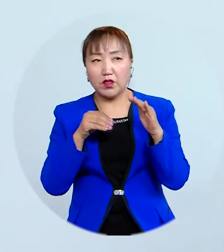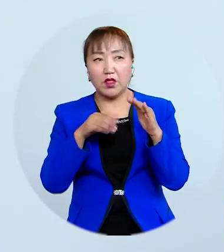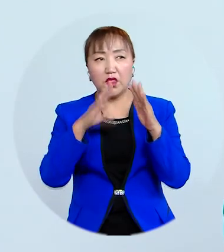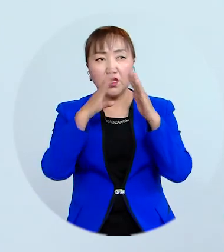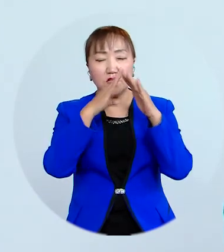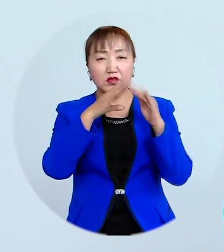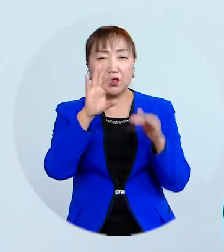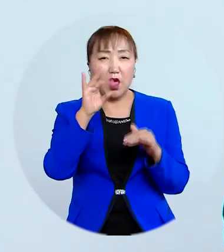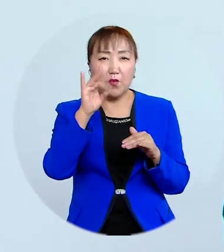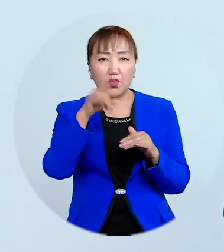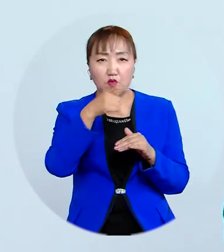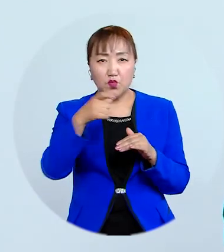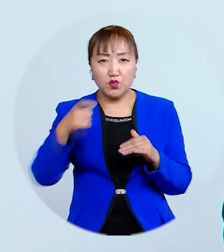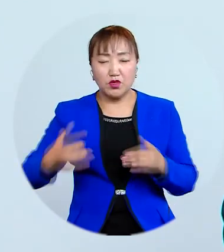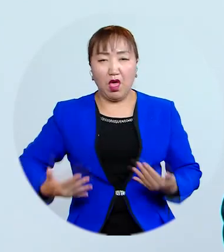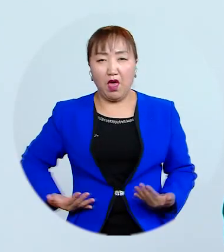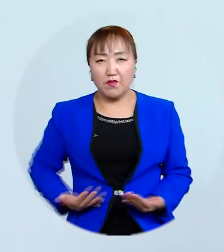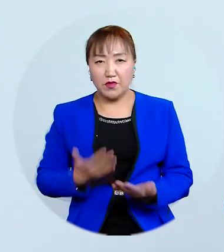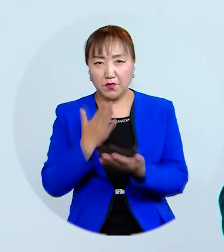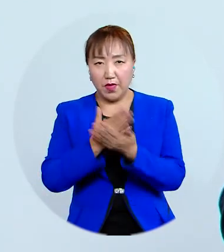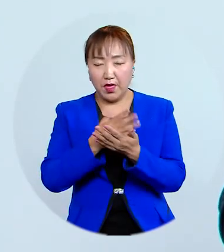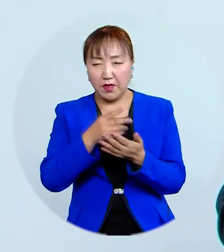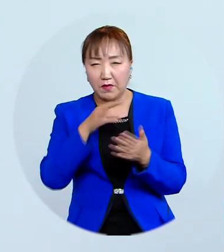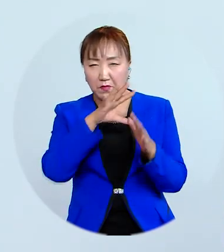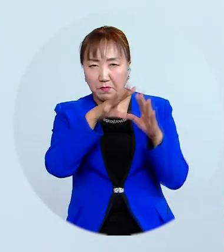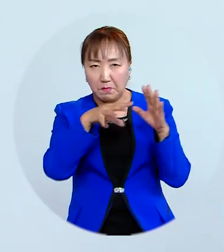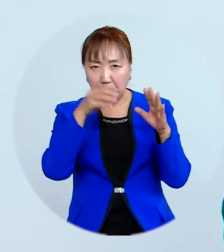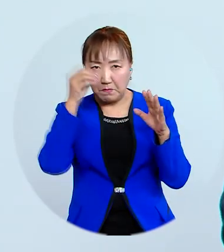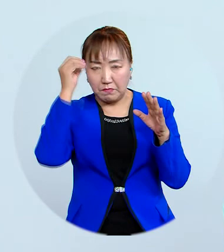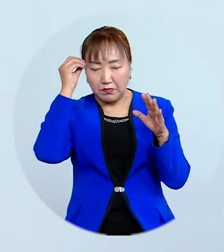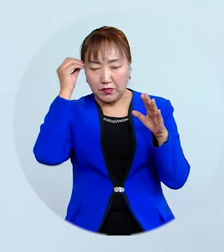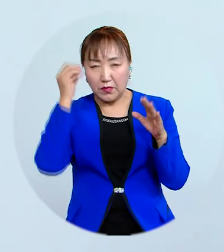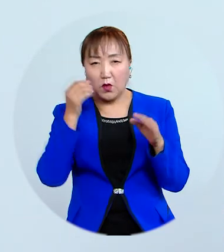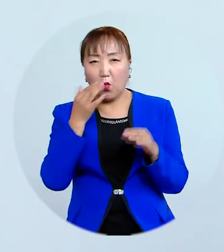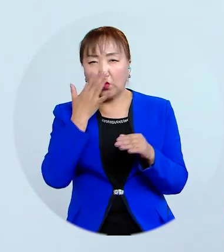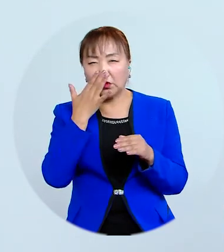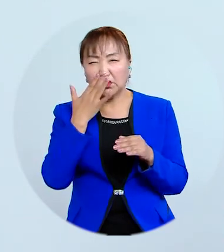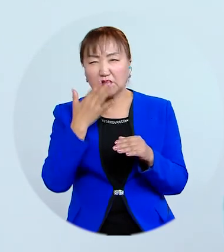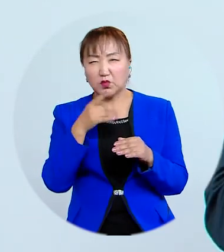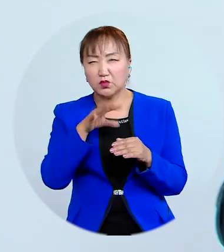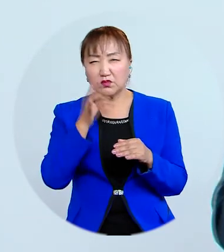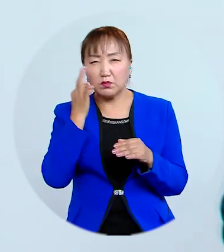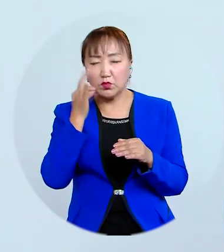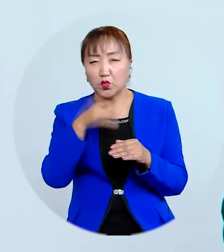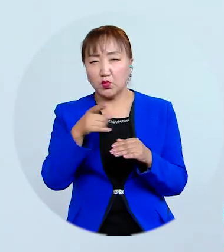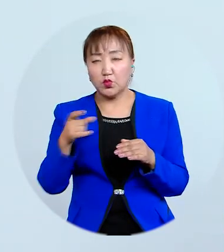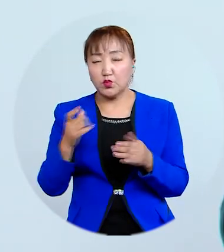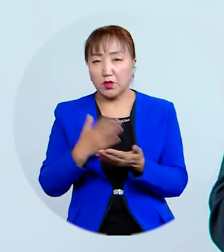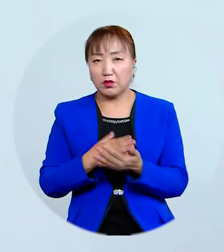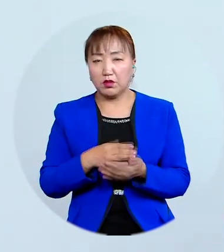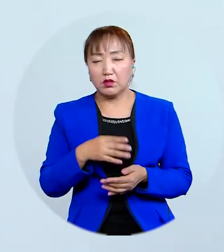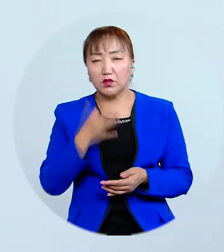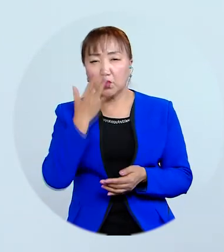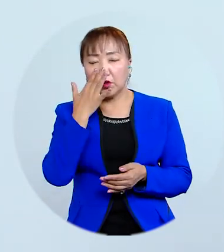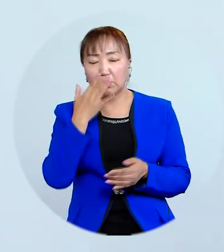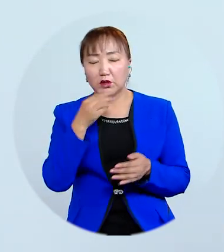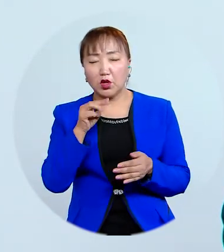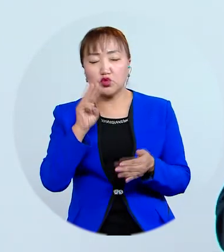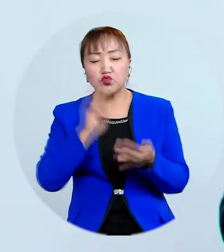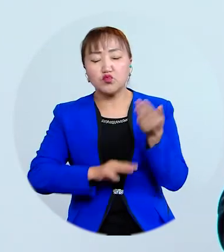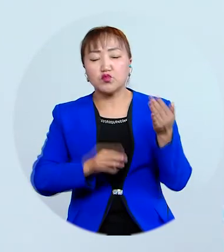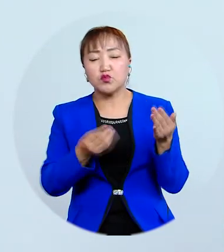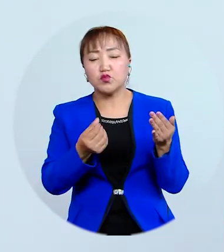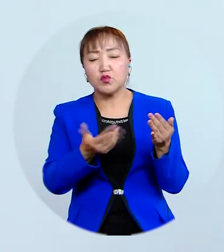мэдээллийг авах ямар хүмүүс байж байгааг мэдэх за эсвэл одоо төлбөр хураамж авдаг жишээ нь ариутгал хийх чинь ингээд хуурамчаар мөнгө